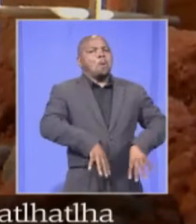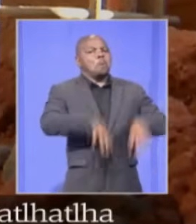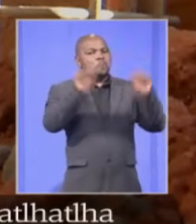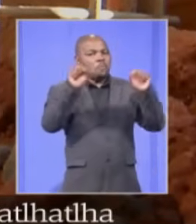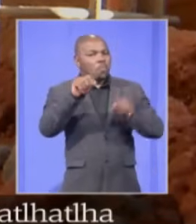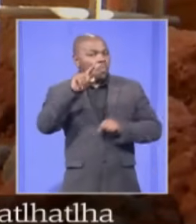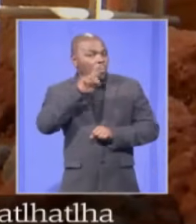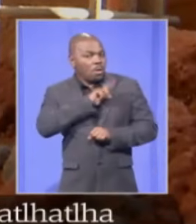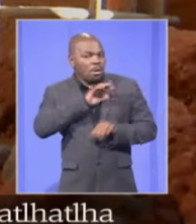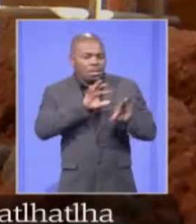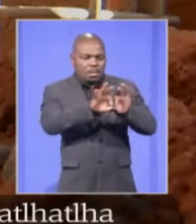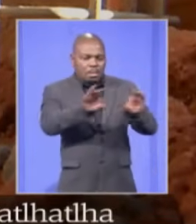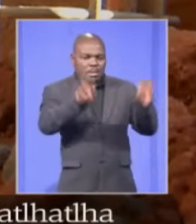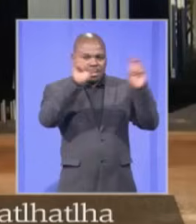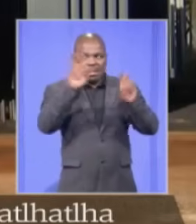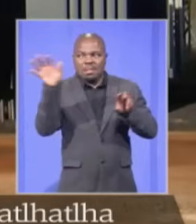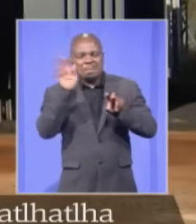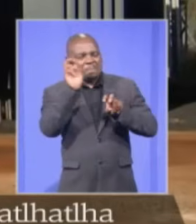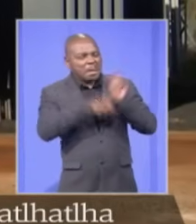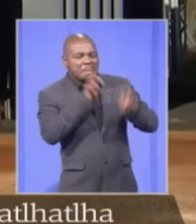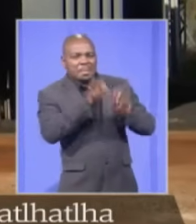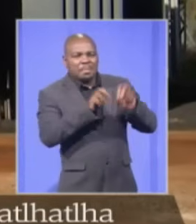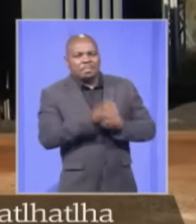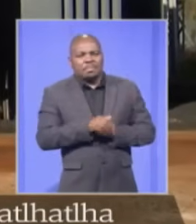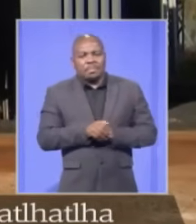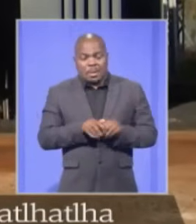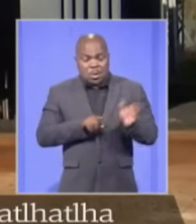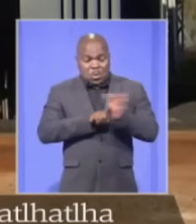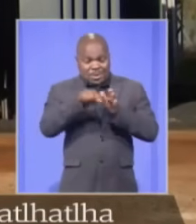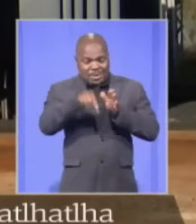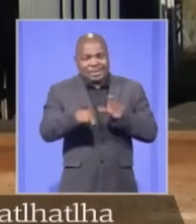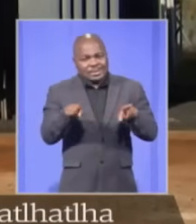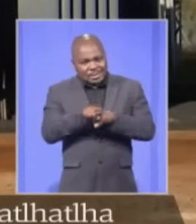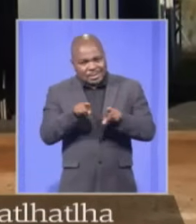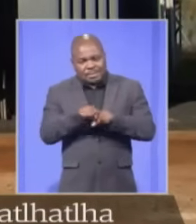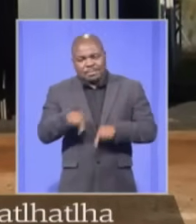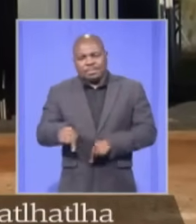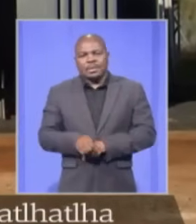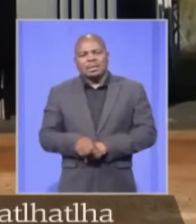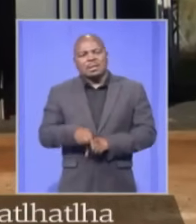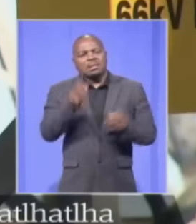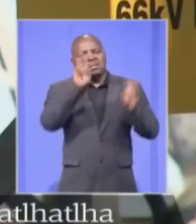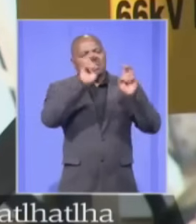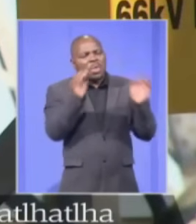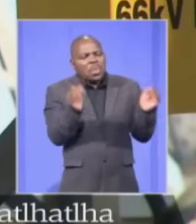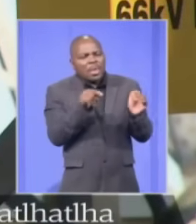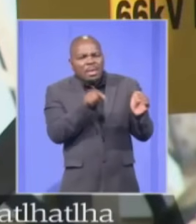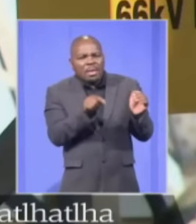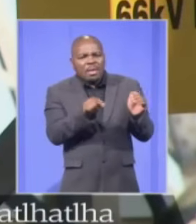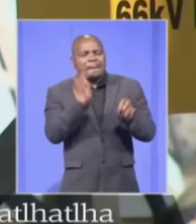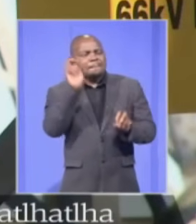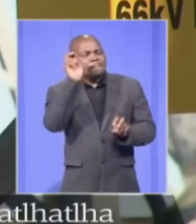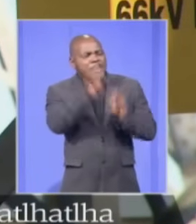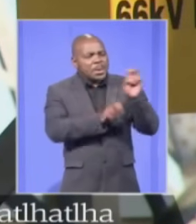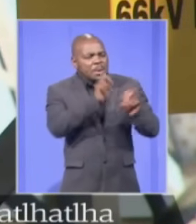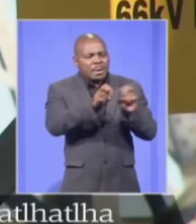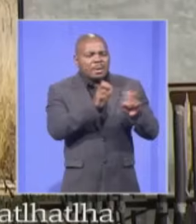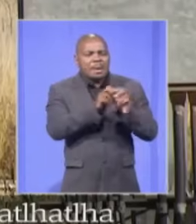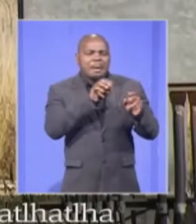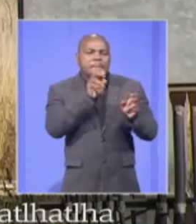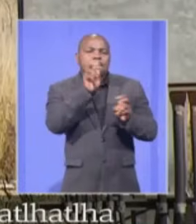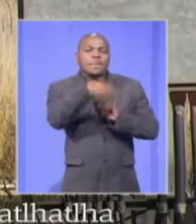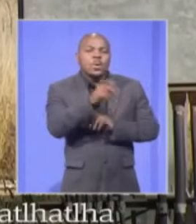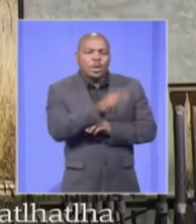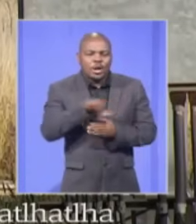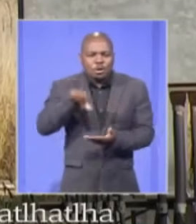ya go utsiwa ga di-cable. Pejana mo bekeng eno magodu a thubile mo substationeng eno mme ba utswa oli. Masepala